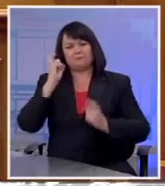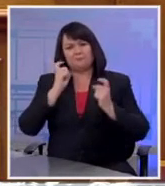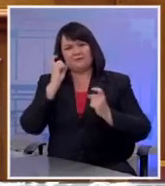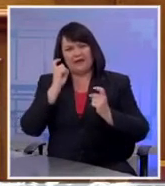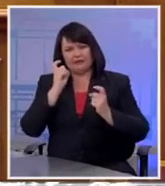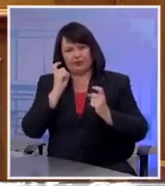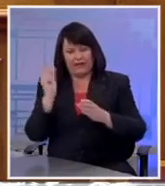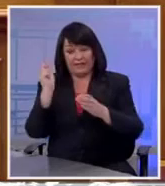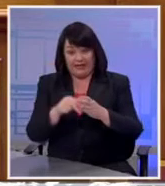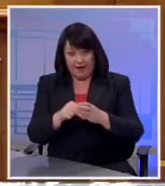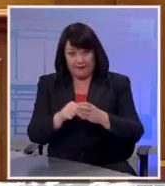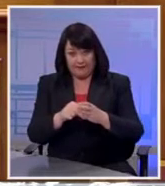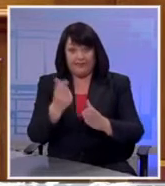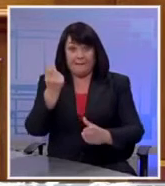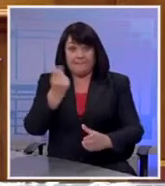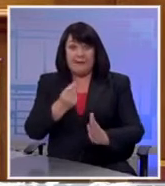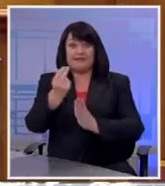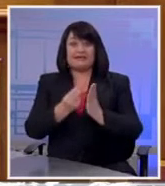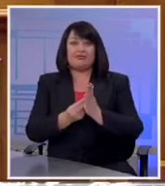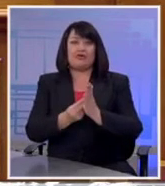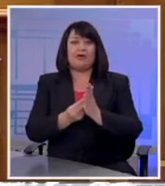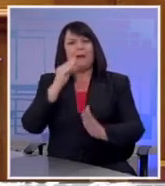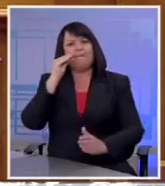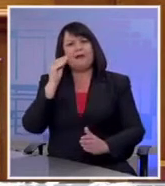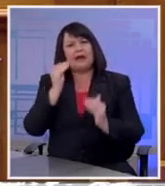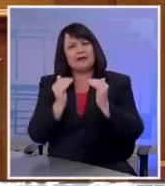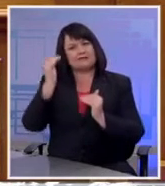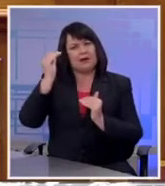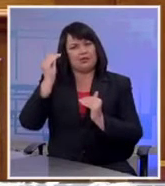1,5 μονάδα μπροστά ο Μεϊμαράκης,